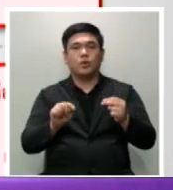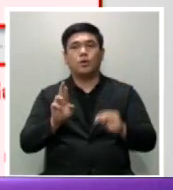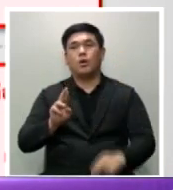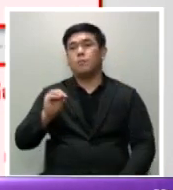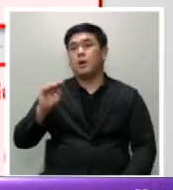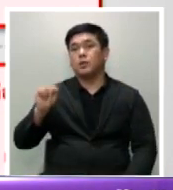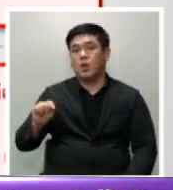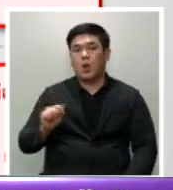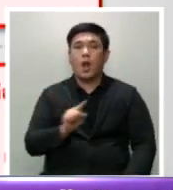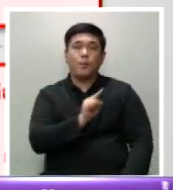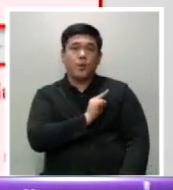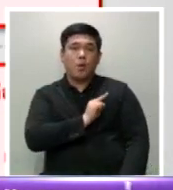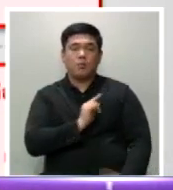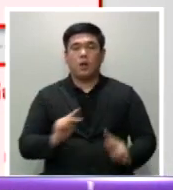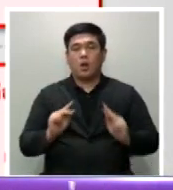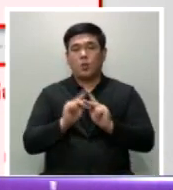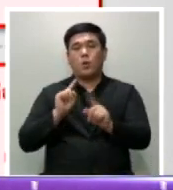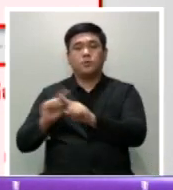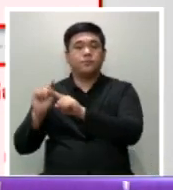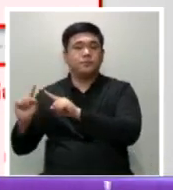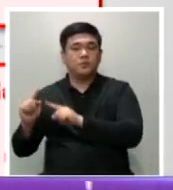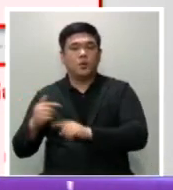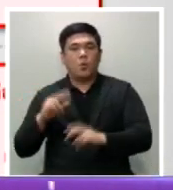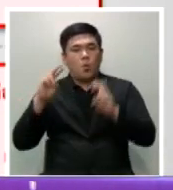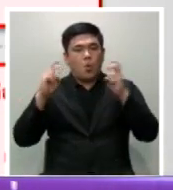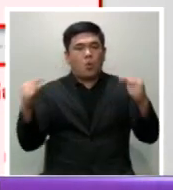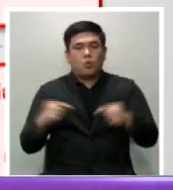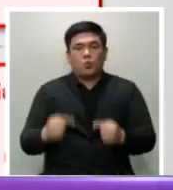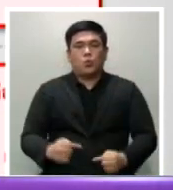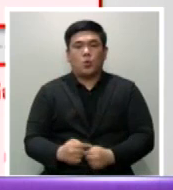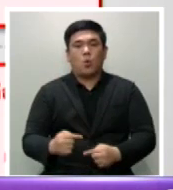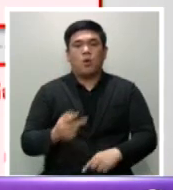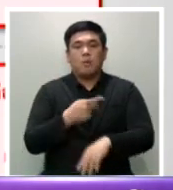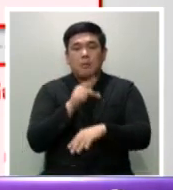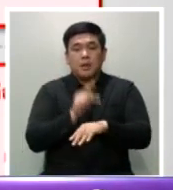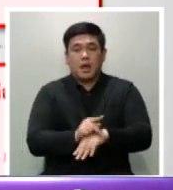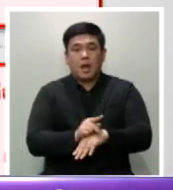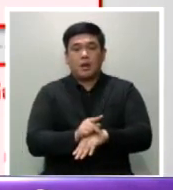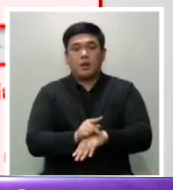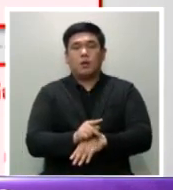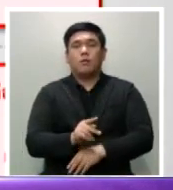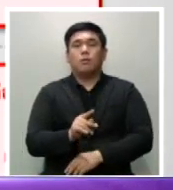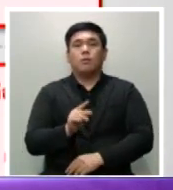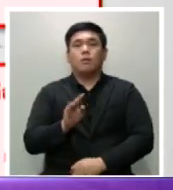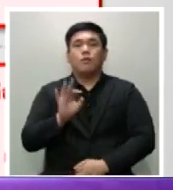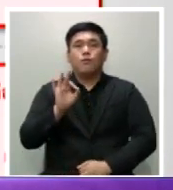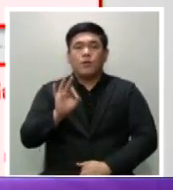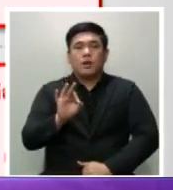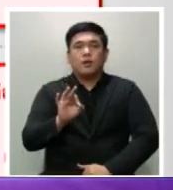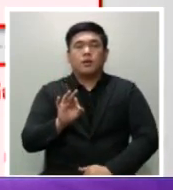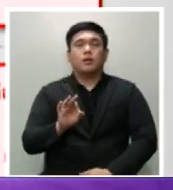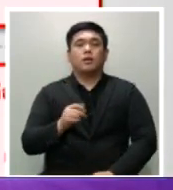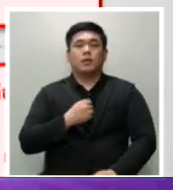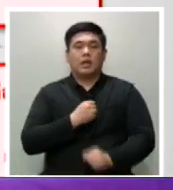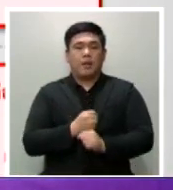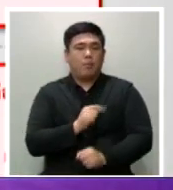รีที่เกี่ยวข้องหลายกระทรวงใจความตรงกันหมดคือประธานใหญ่ฟิลิปมอริสลิสลงมือแสดงเ